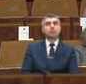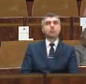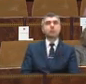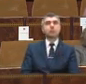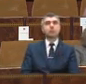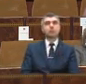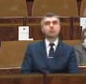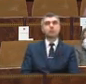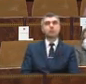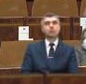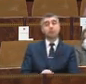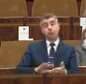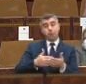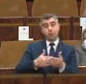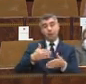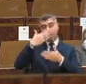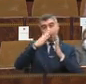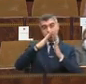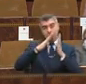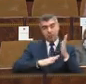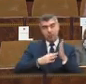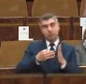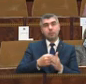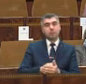هيبه العدالة لبلادنا ذات ارتباط، وتبقى وجود